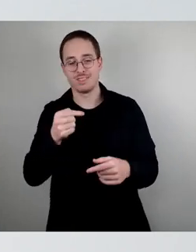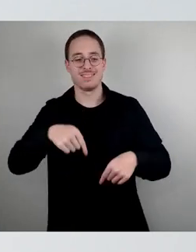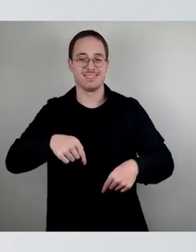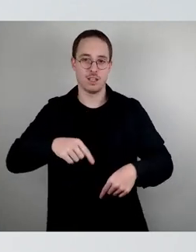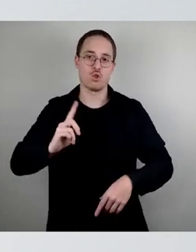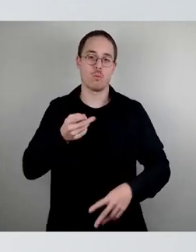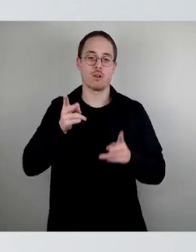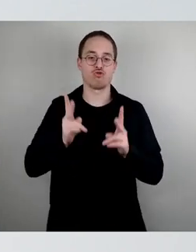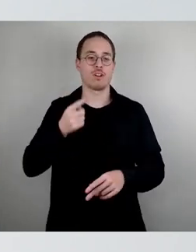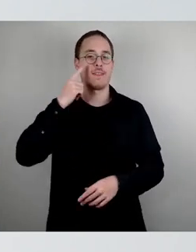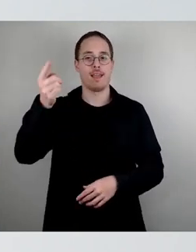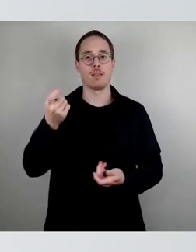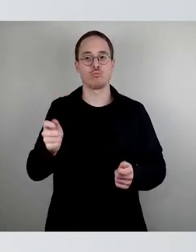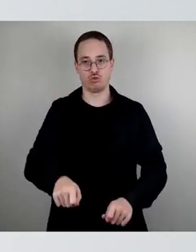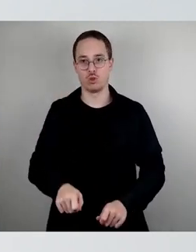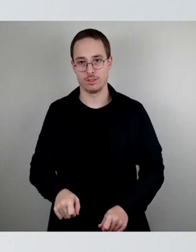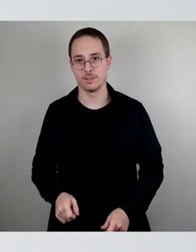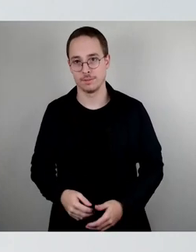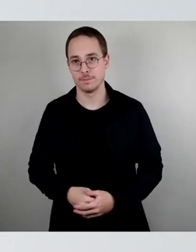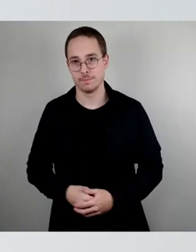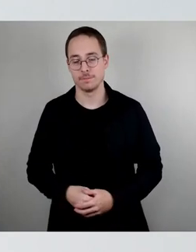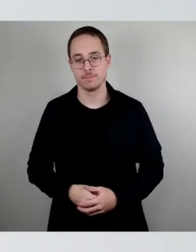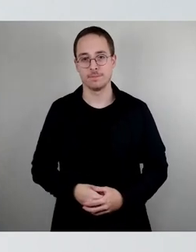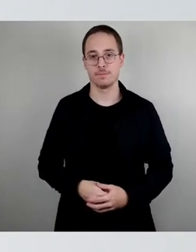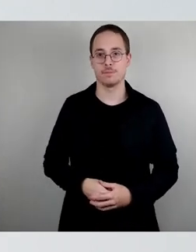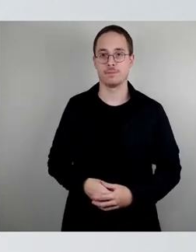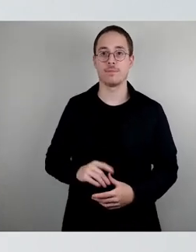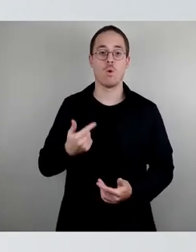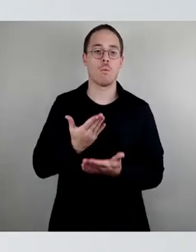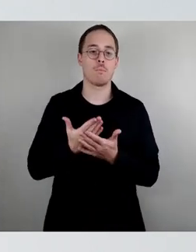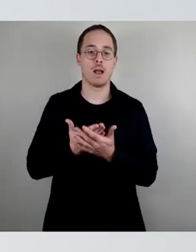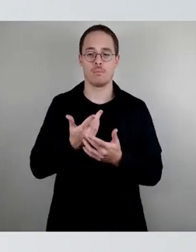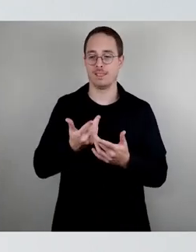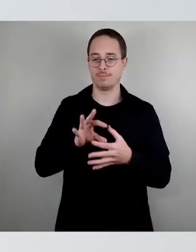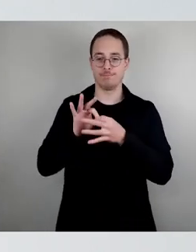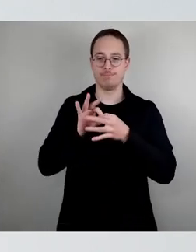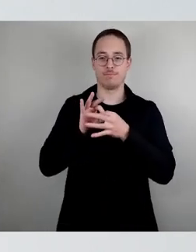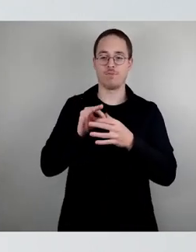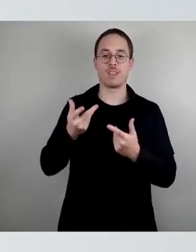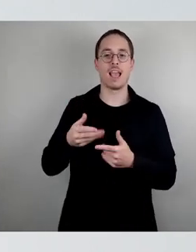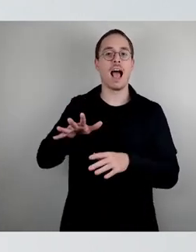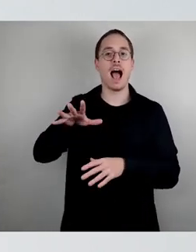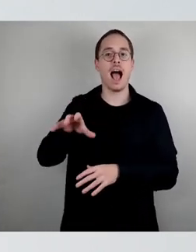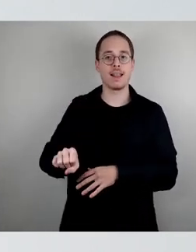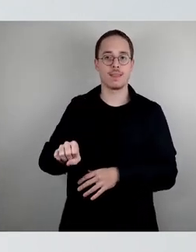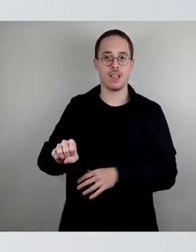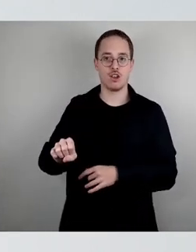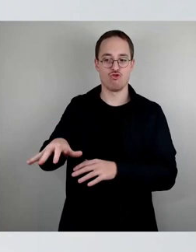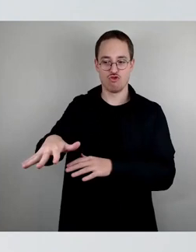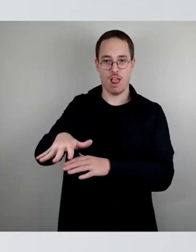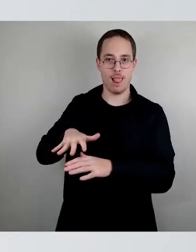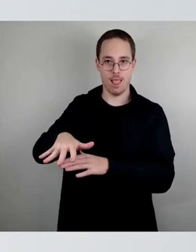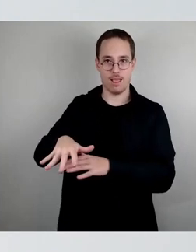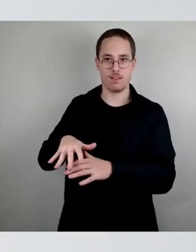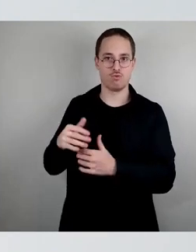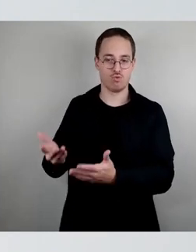Stadtrat beschlossen werden. Und gerade im Bereich der Haltestellen werden wir sensibel umgehen, denn in der Einmündung der